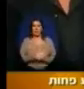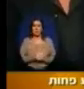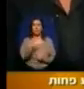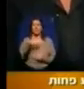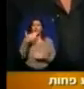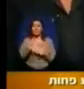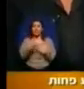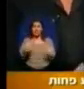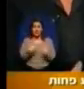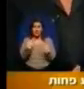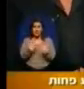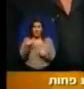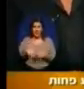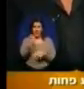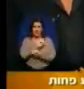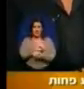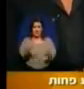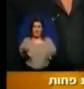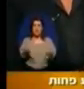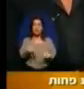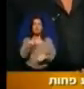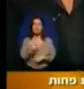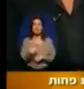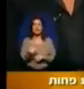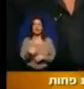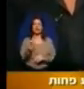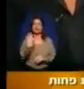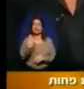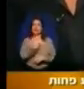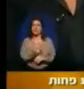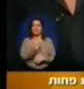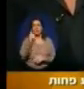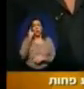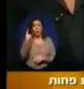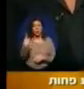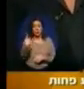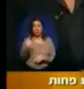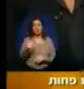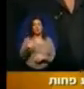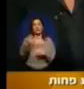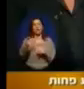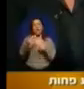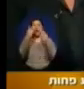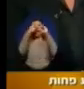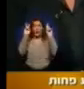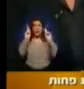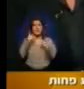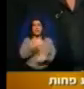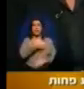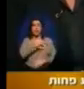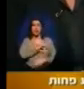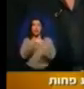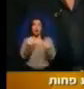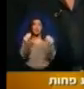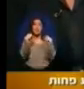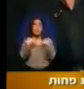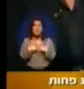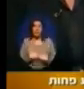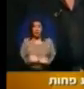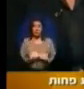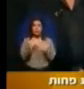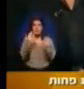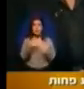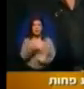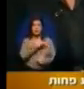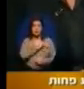השורה התחתונה של מה שהתפרסם היום, הוא שנתניהו כנראה חושב שהחיות צריכות להרוויח הרבה פחות מהאוצר, מי